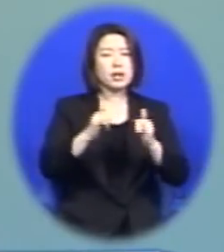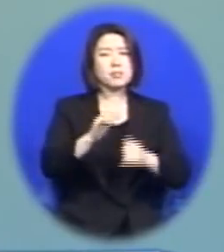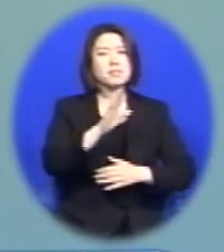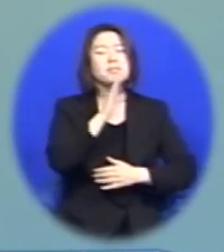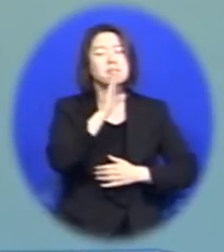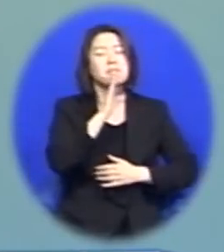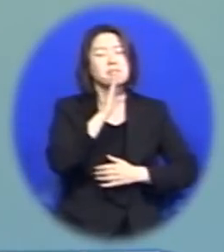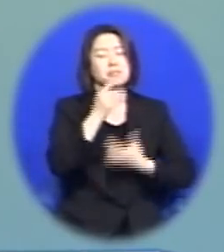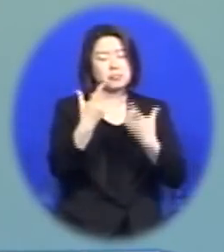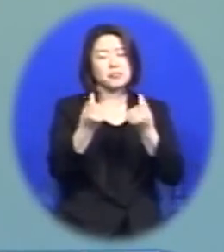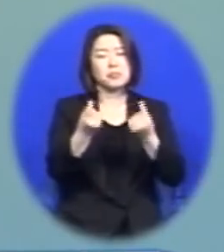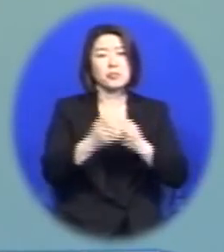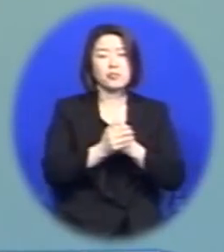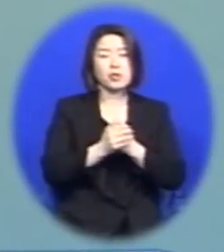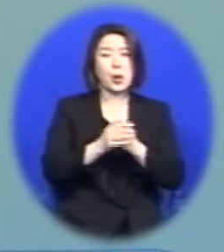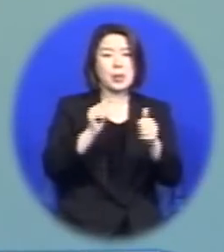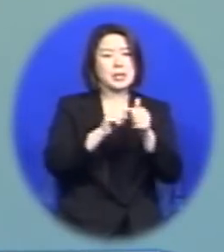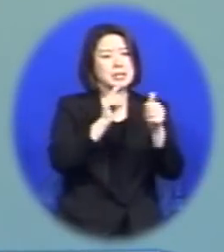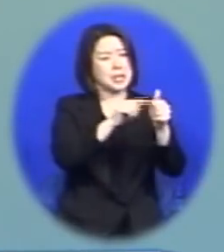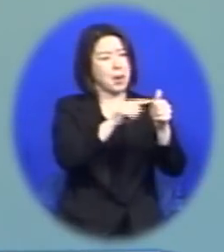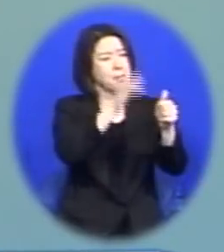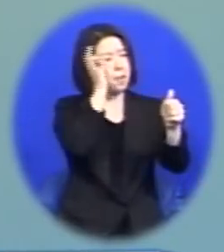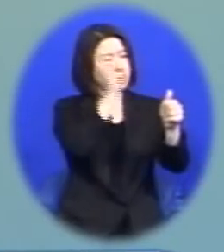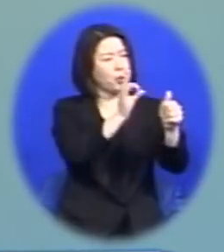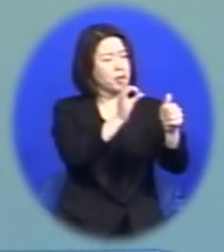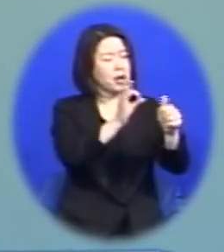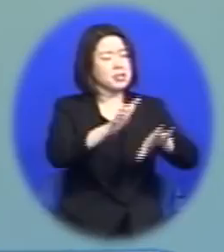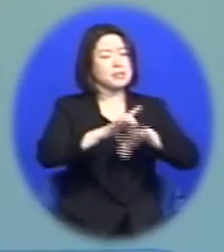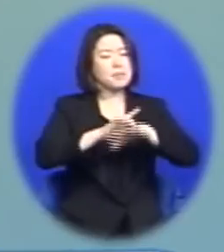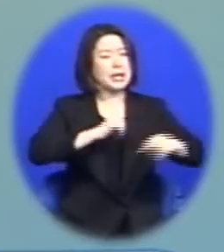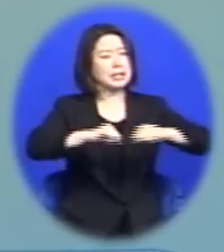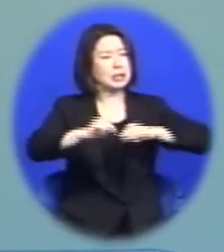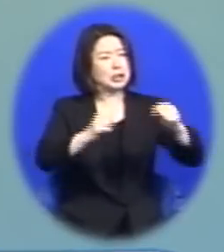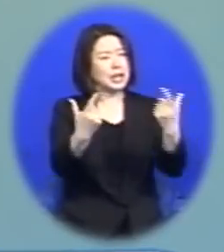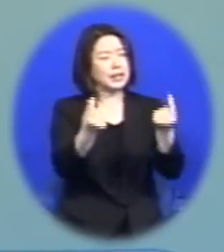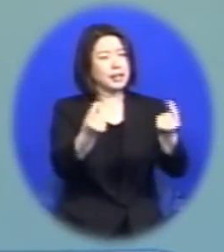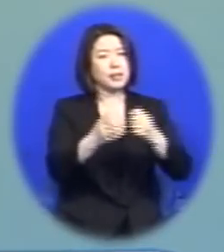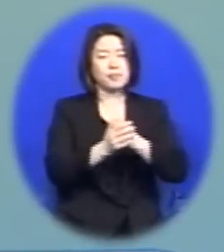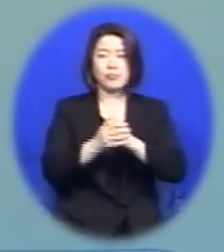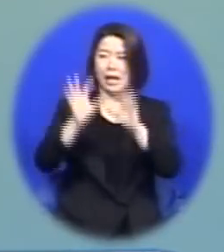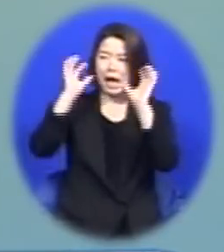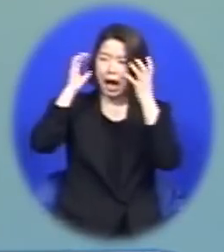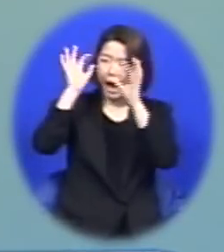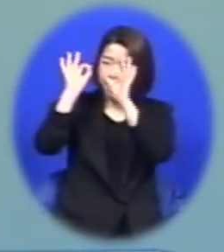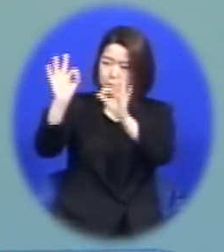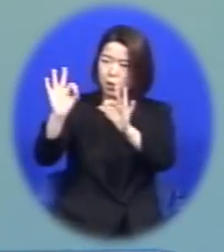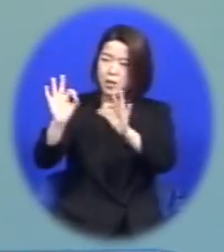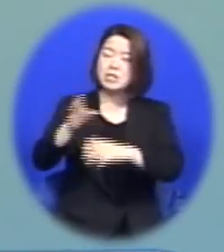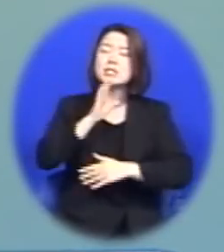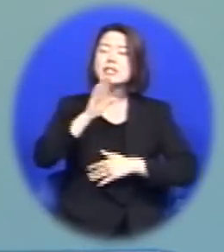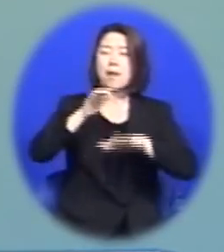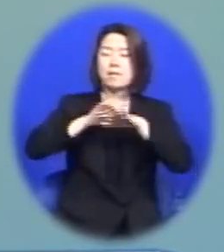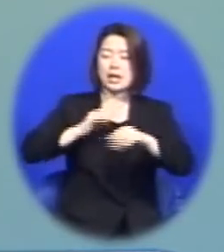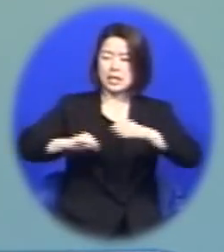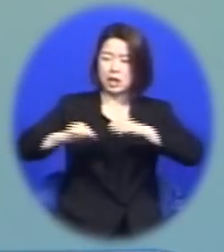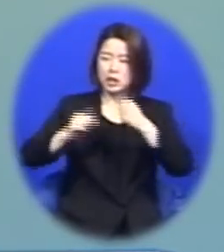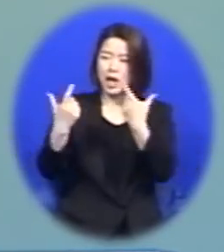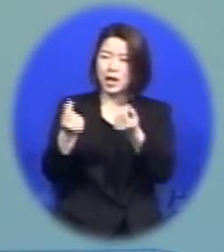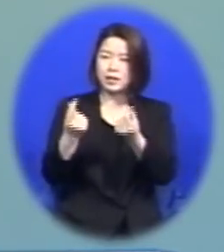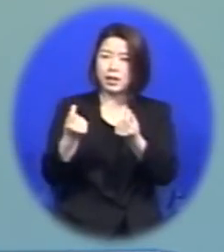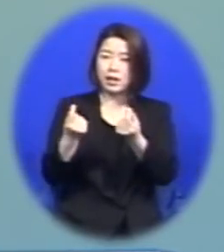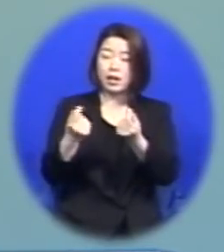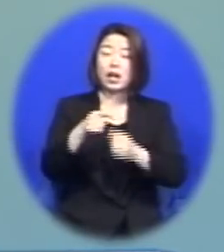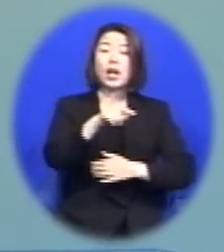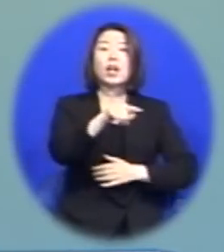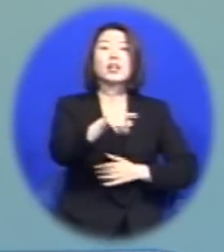맞아요 남편을 보면 마귀가 역사하는 것 같아요 아이들을 보면 마귀가 진짜 역사 하는 것 같아요 그런